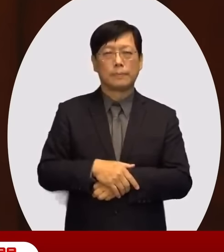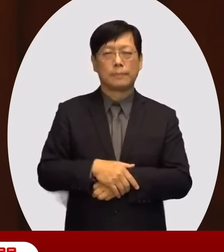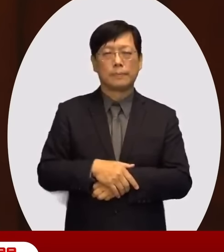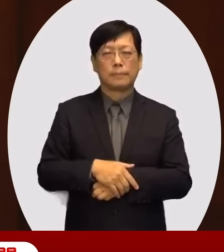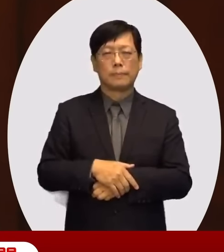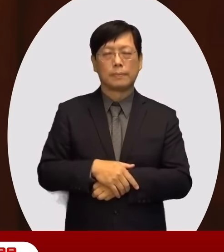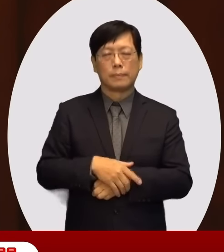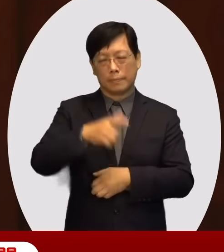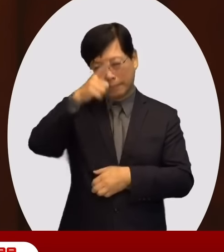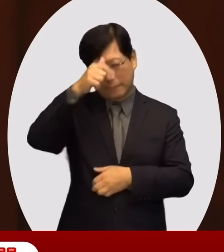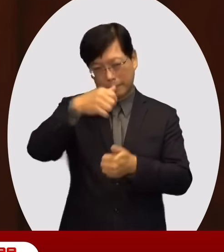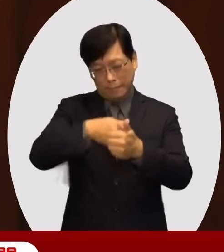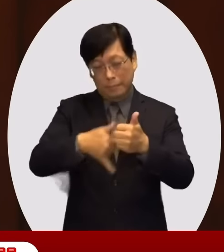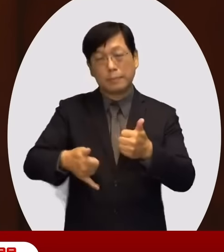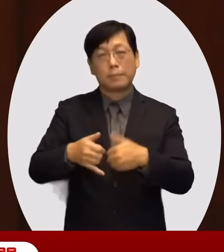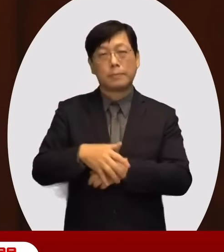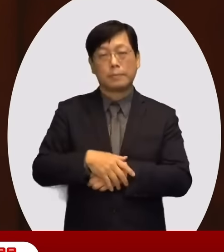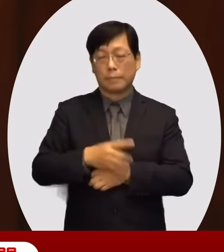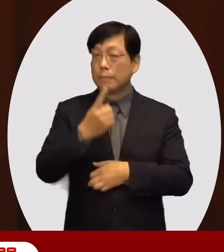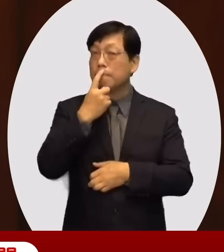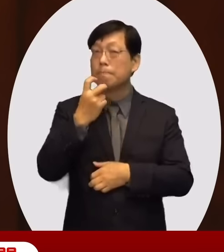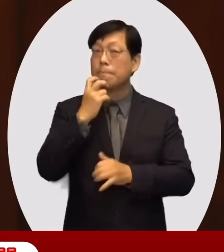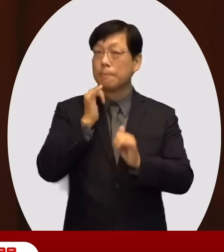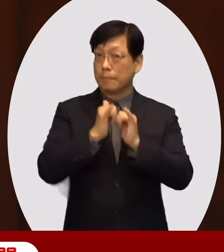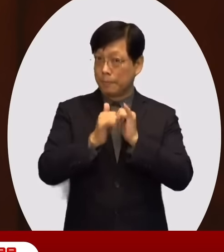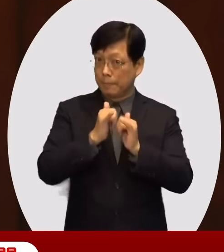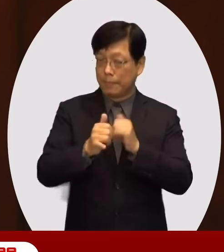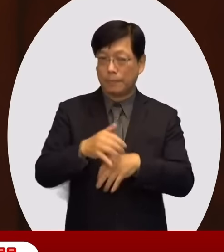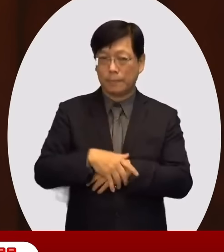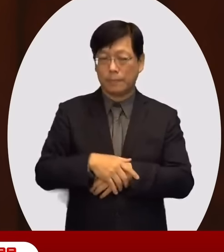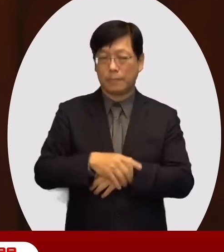那个黄委员啊，根据中央社